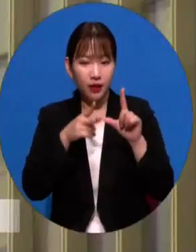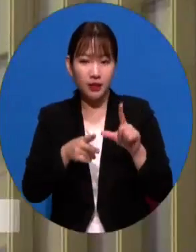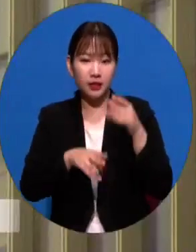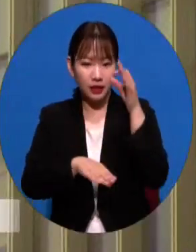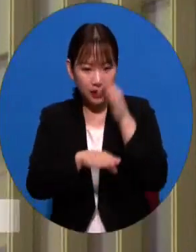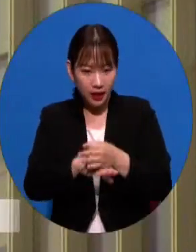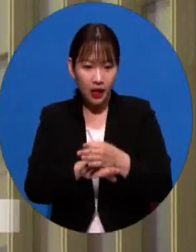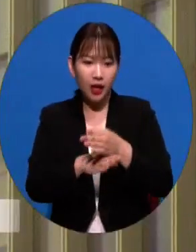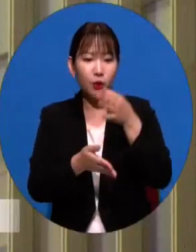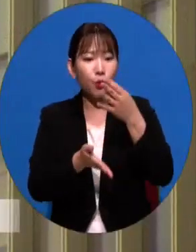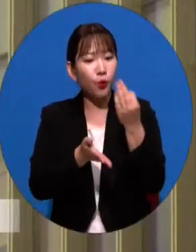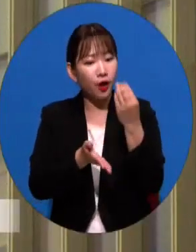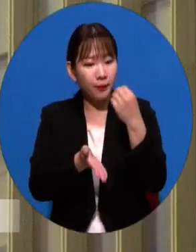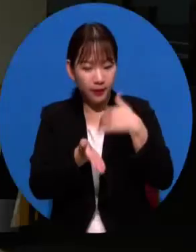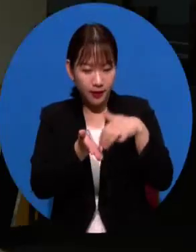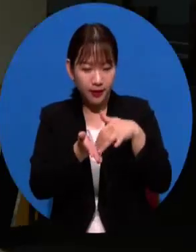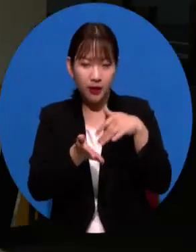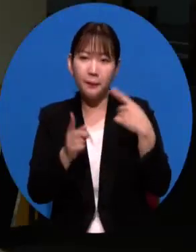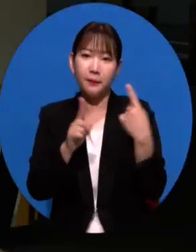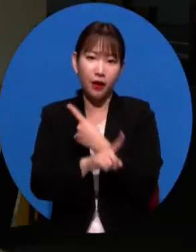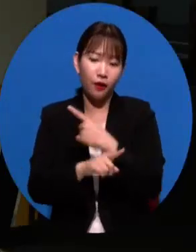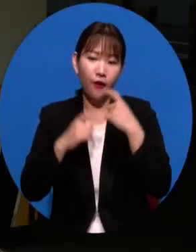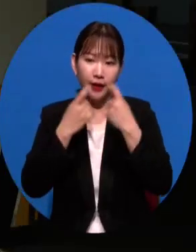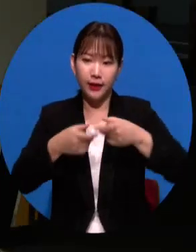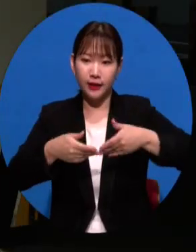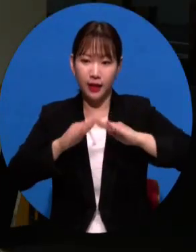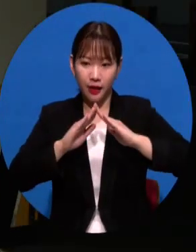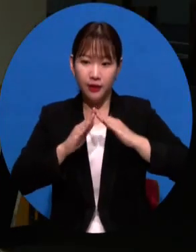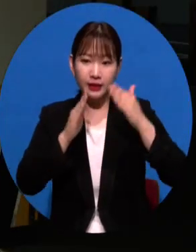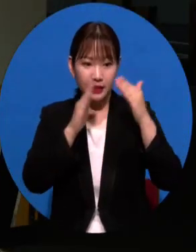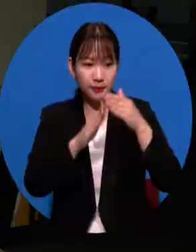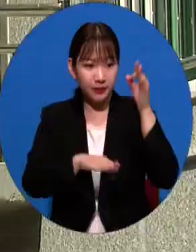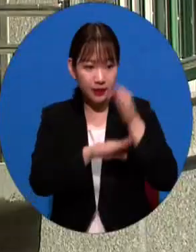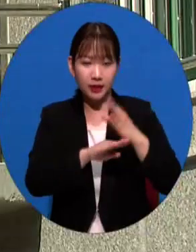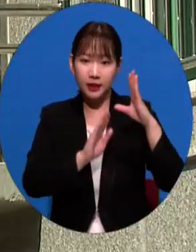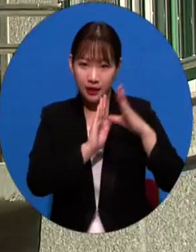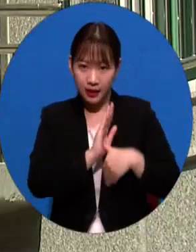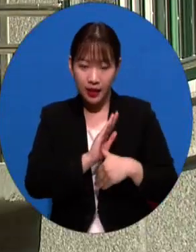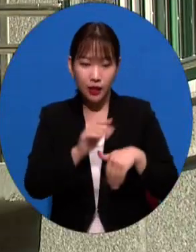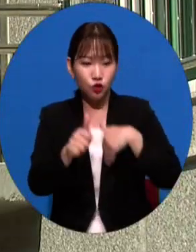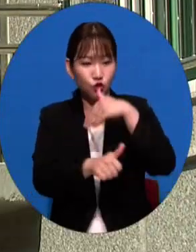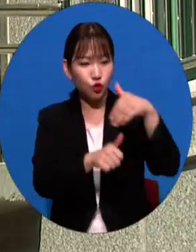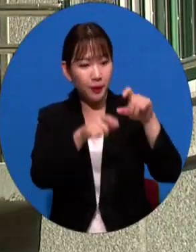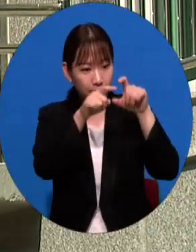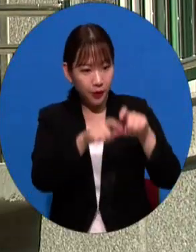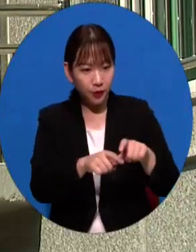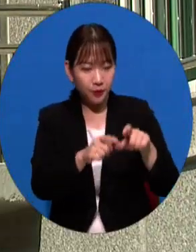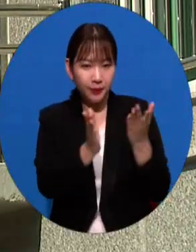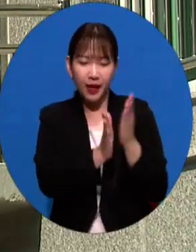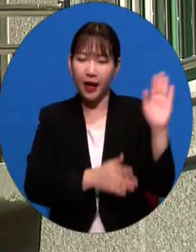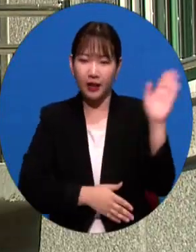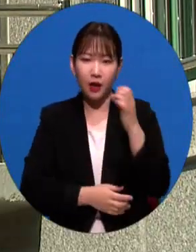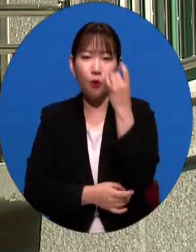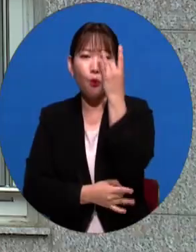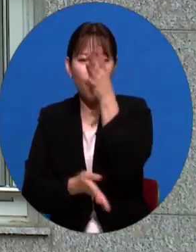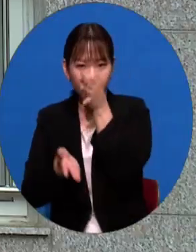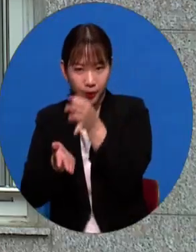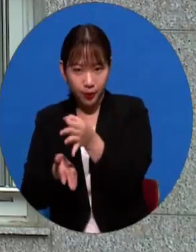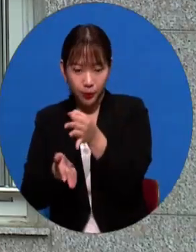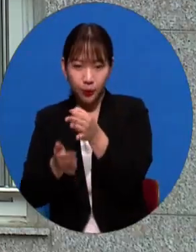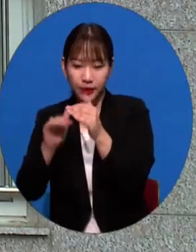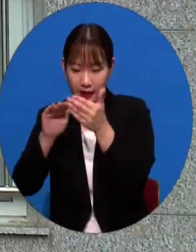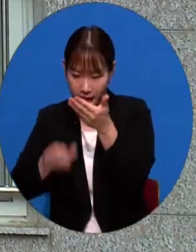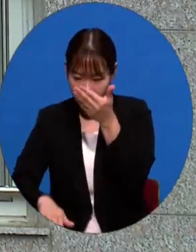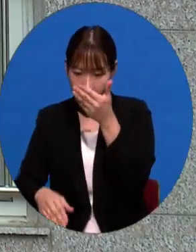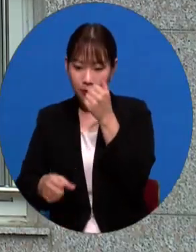매입임대 매입가 산정 방식을 개선해 민간이 건설한 준공주택을 매입할 경우 주변 시세가 아닌 원가 수준 이하로 매입